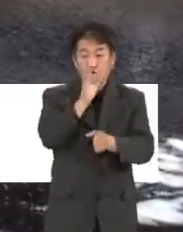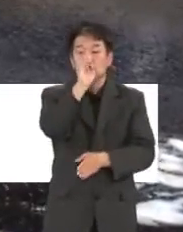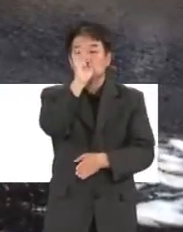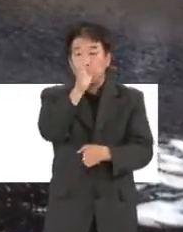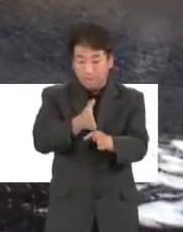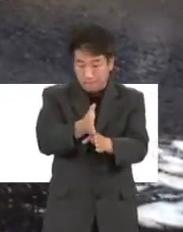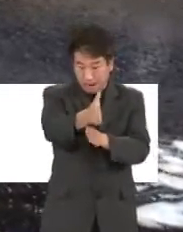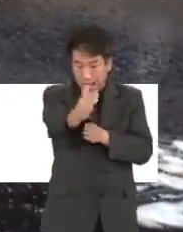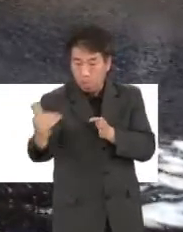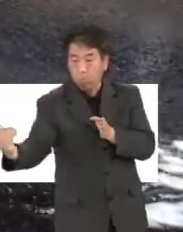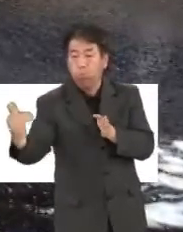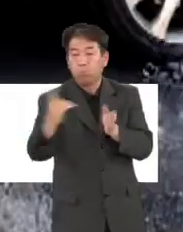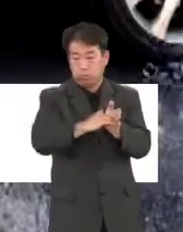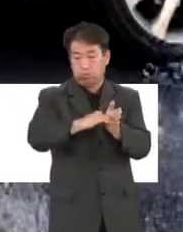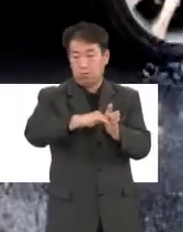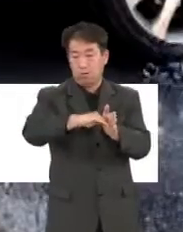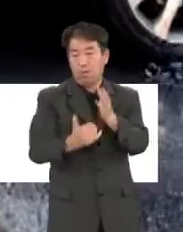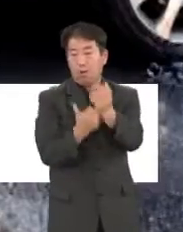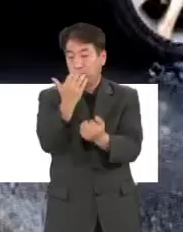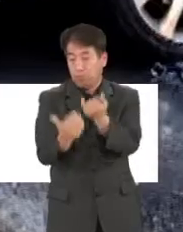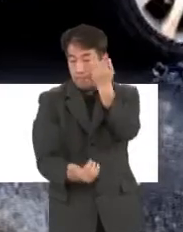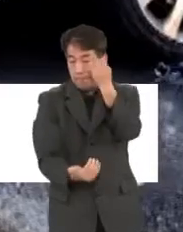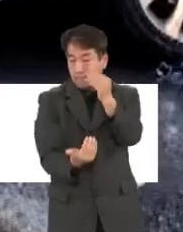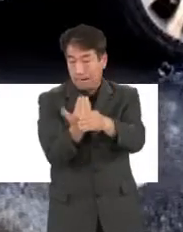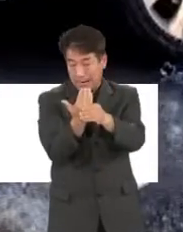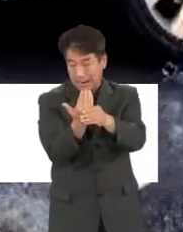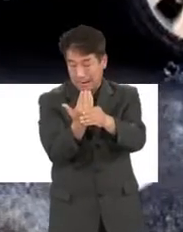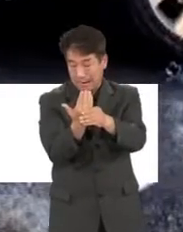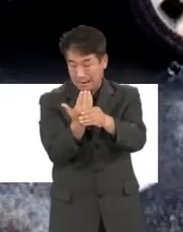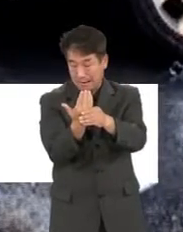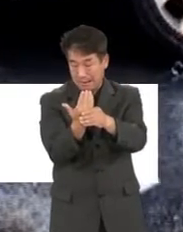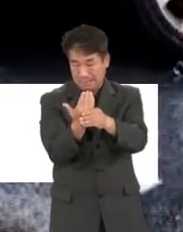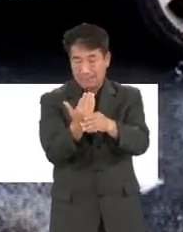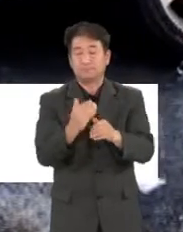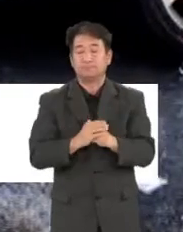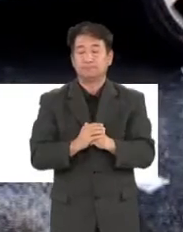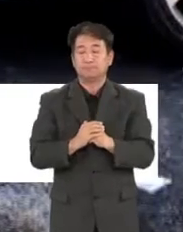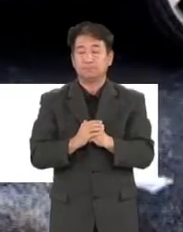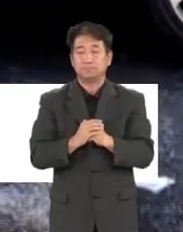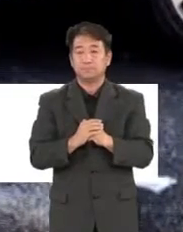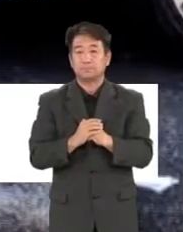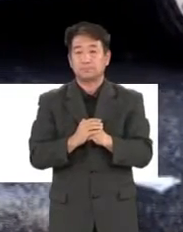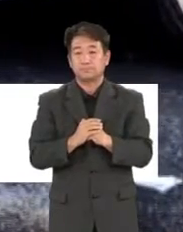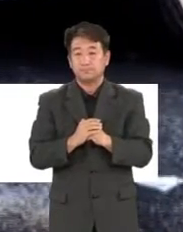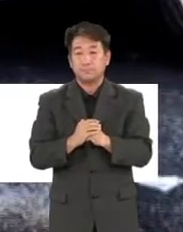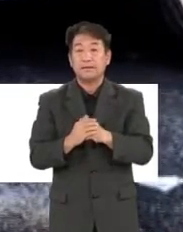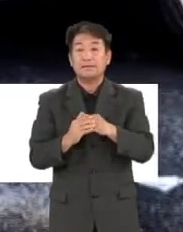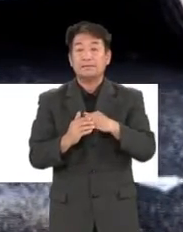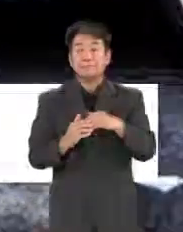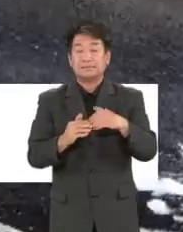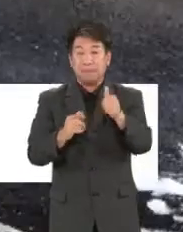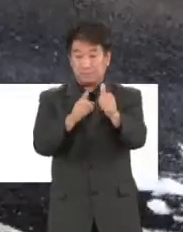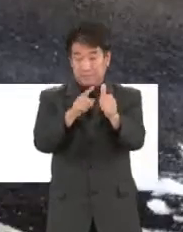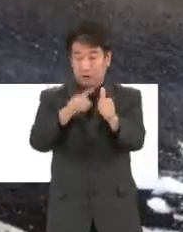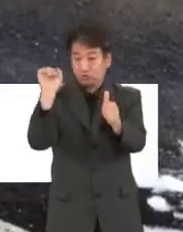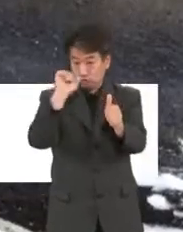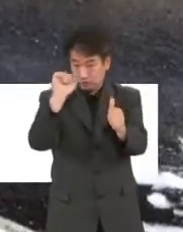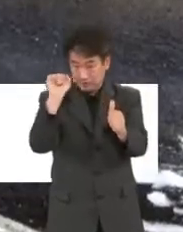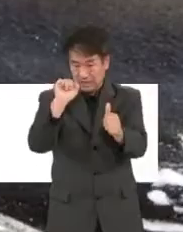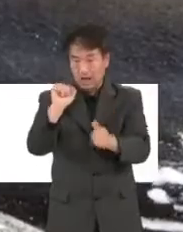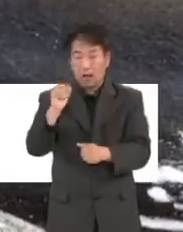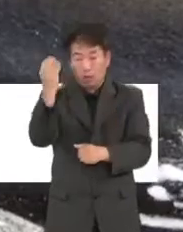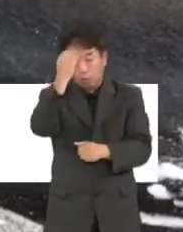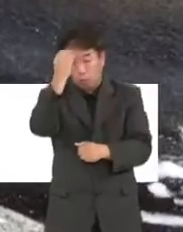중앙분리대를 잇따라 들이받은 뒤 차량에서 화재가 발생해 20여 분만에 꺼졌습니다이 사고로 47세 남성